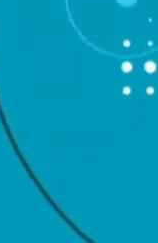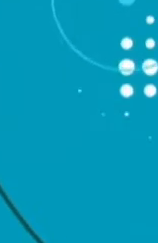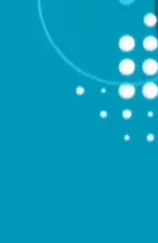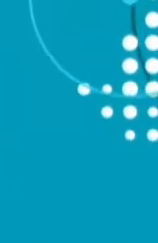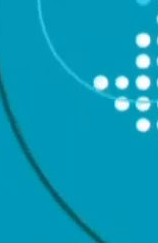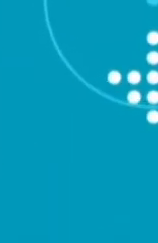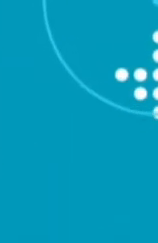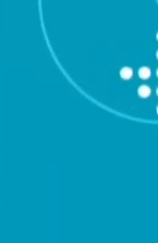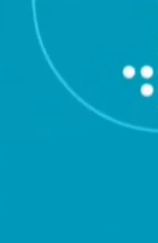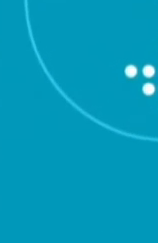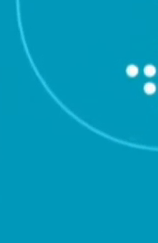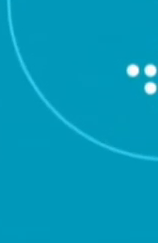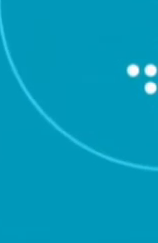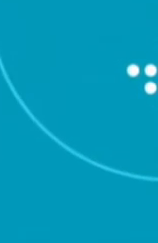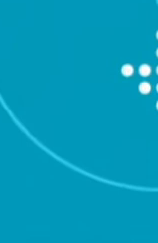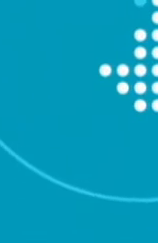Музика